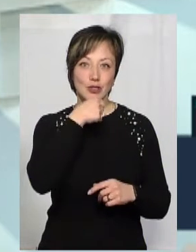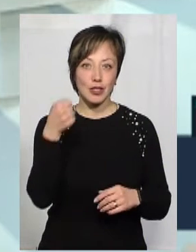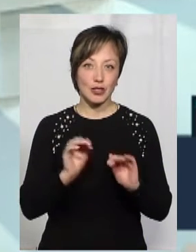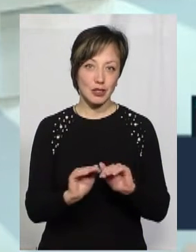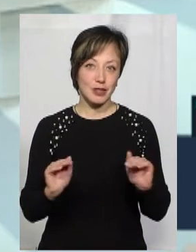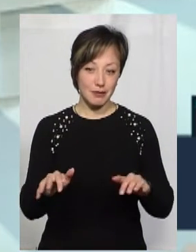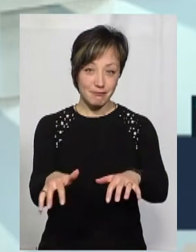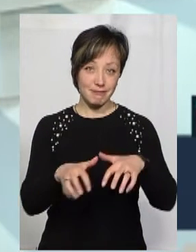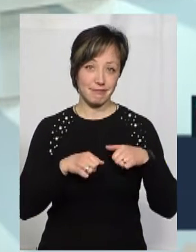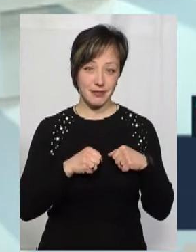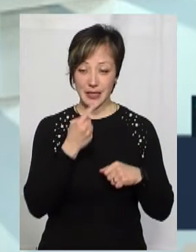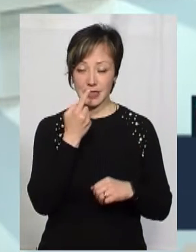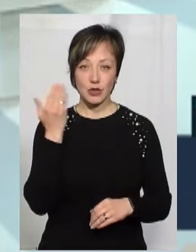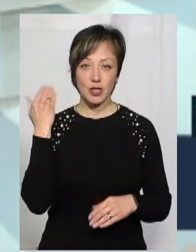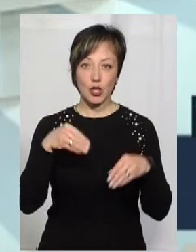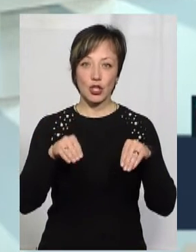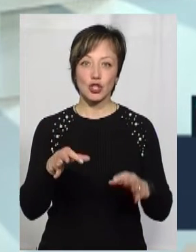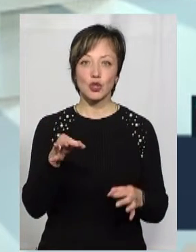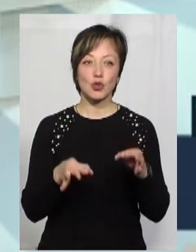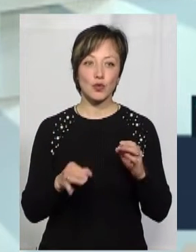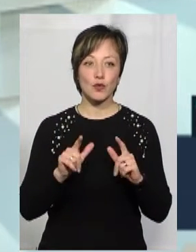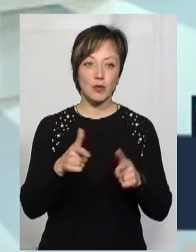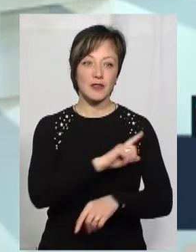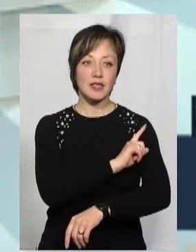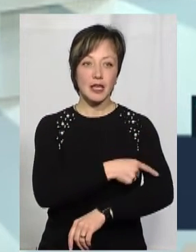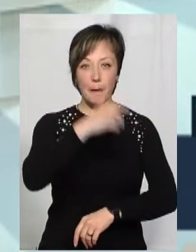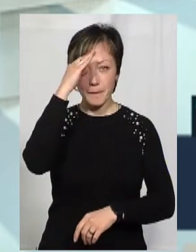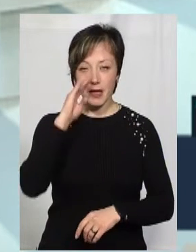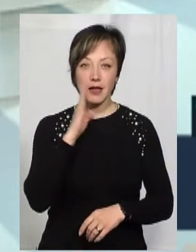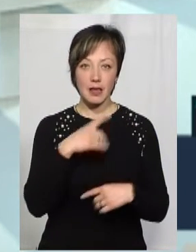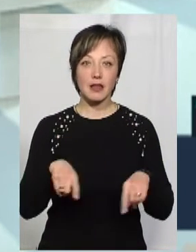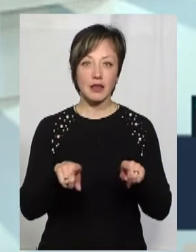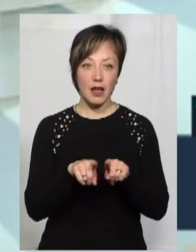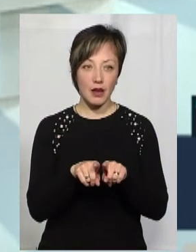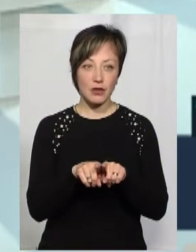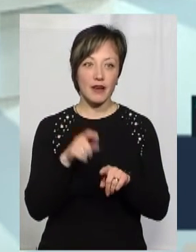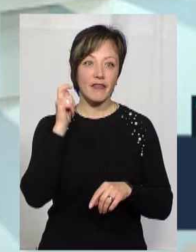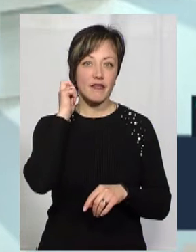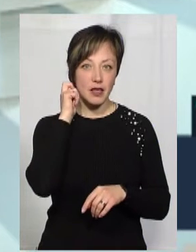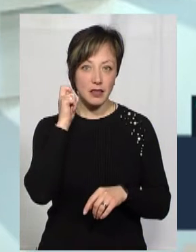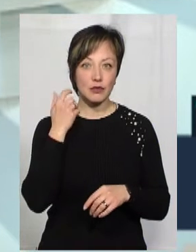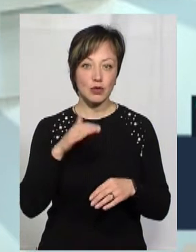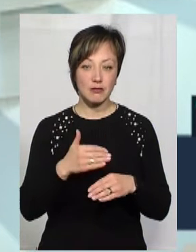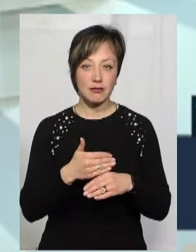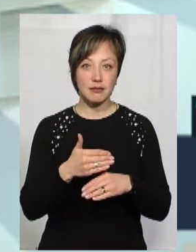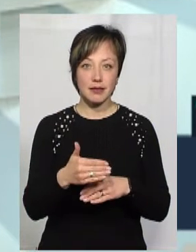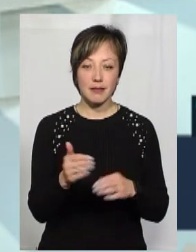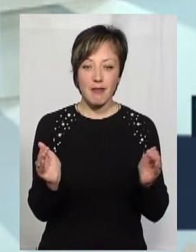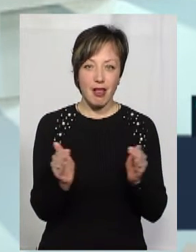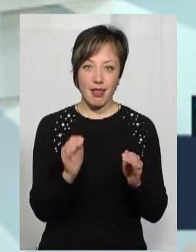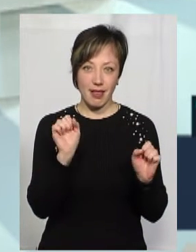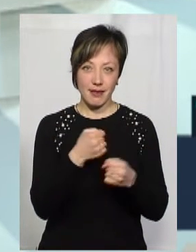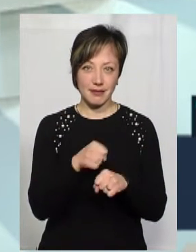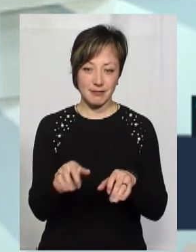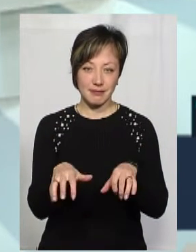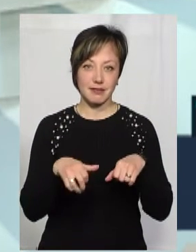старших дітей. І буквально нещодавно рішення суду вступило в силу, там, де батьки також вони, ну, віці, будемо говорити, для маленької